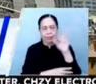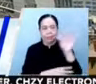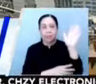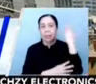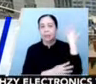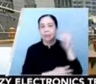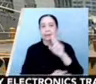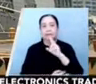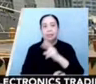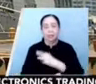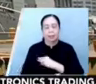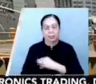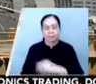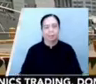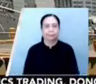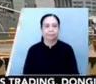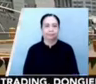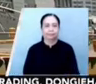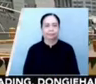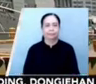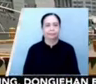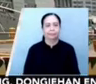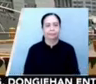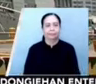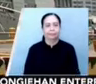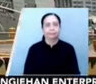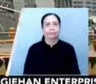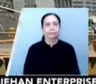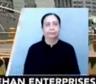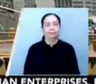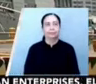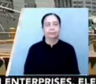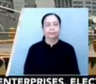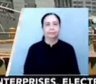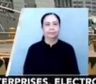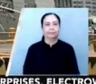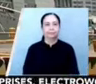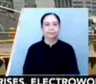Para sa GMA Integrated News, Joseph Morong, nakatutok 24 oras.